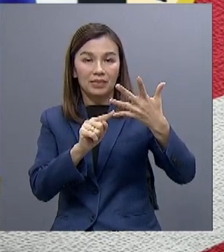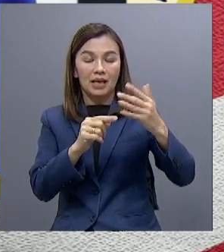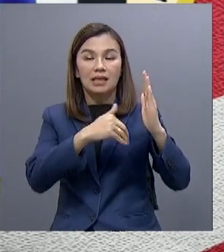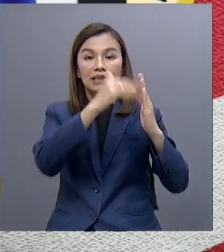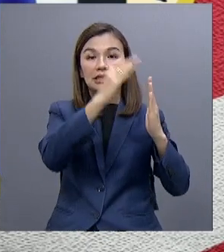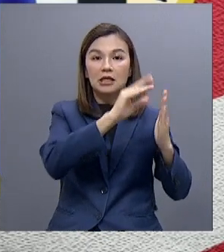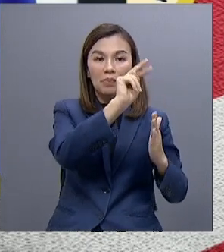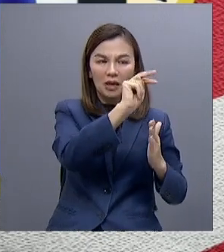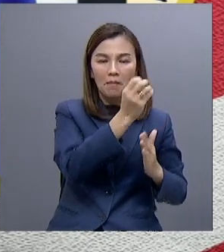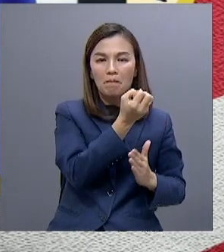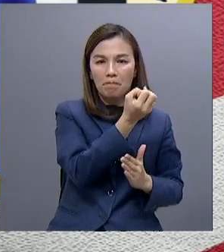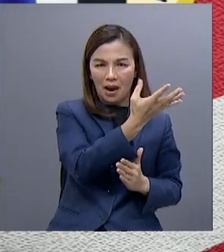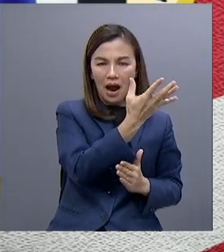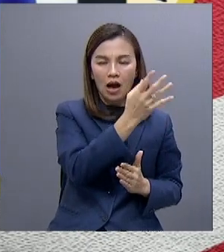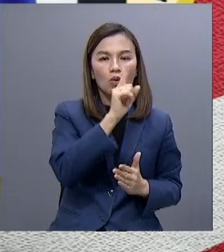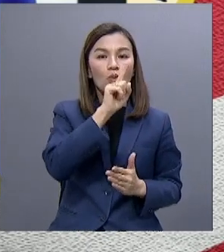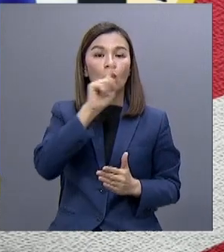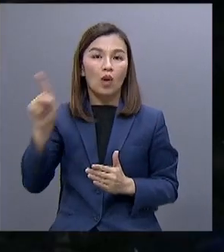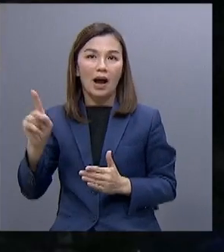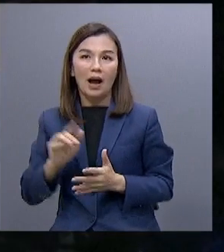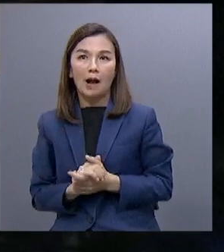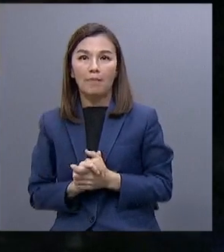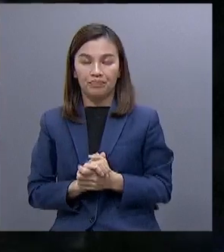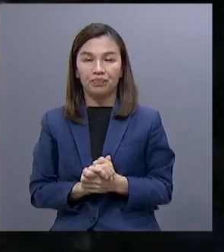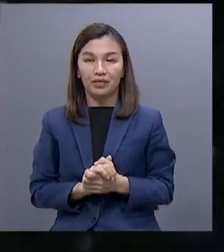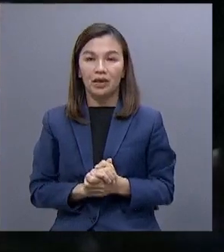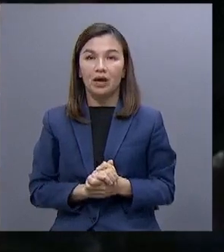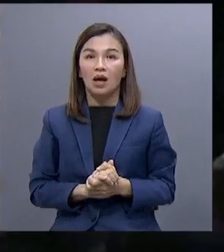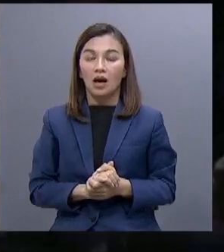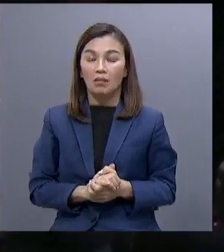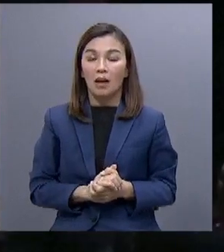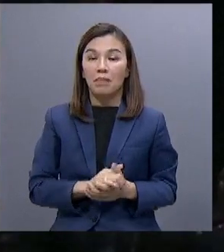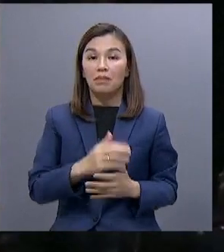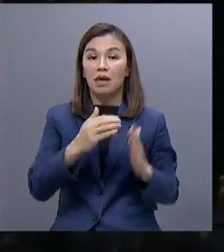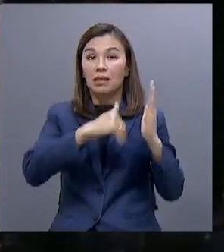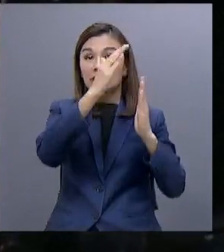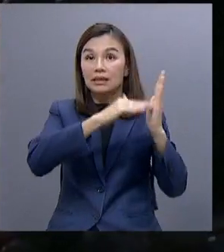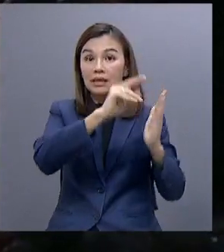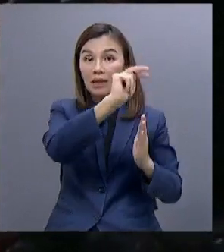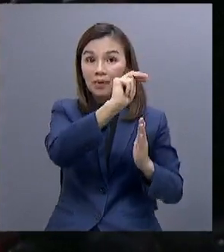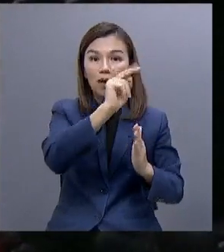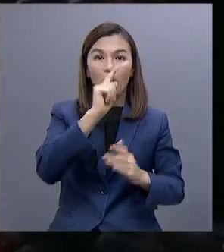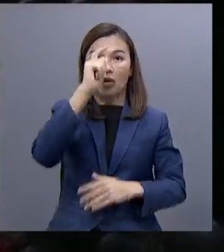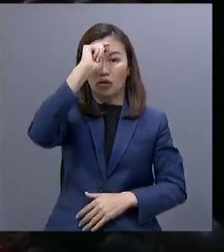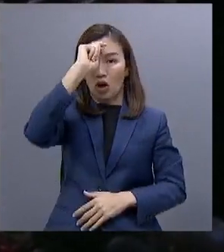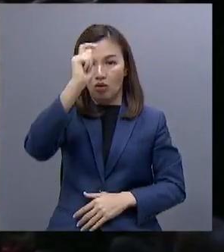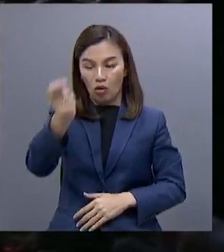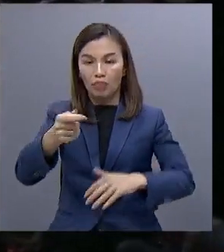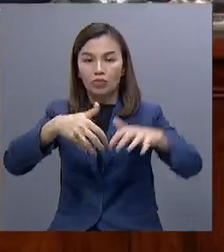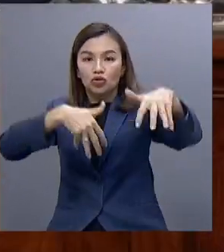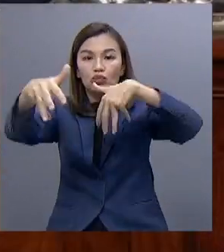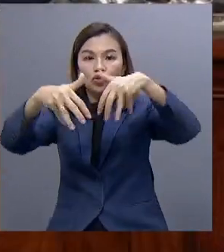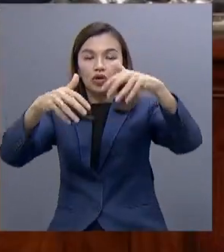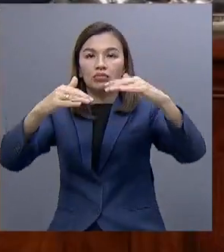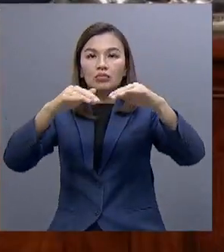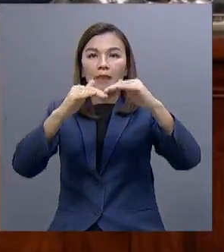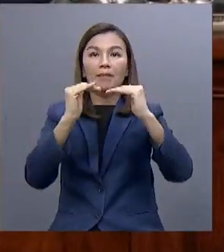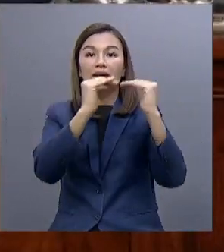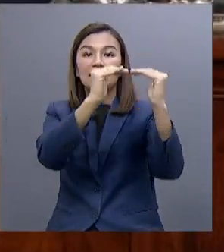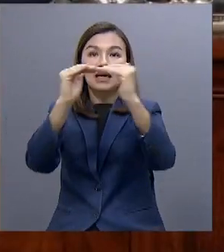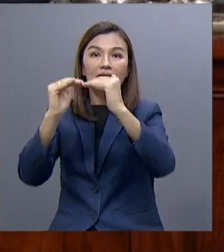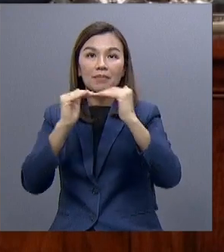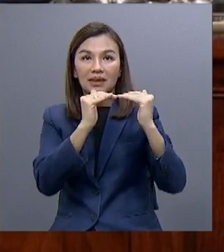ค่ะจุดแข็งของไบเดนคือชาวอเมริกันเชื่อว่าเขาให้ความเคารพต่อคุณค่าของประชาธิปไตยและมี